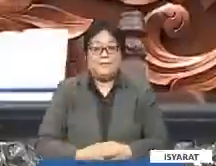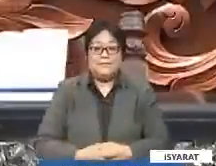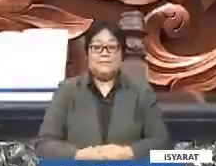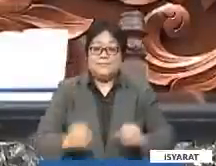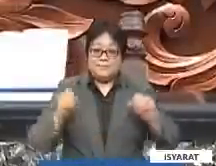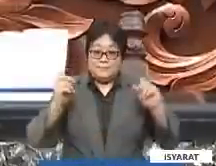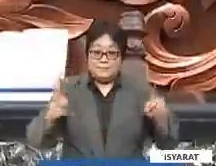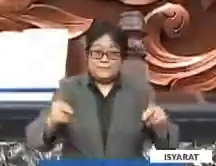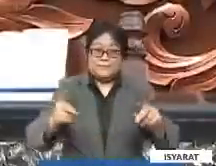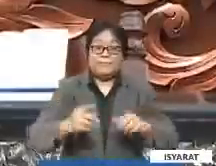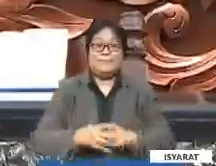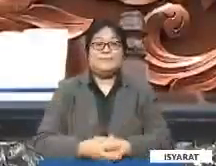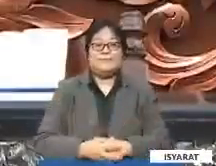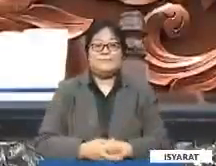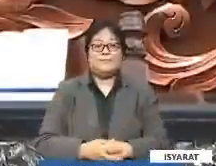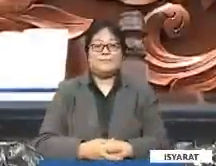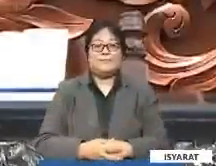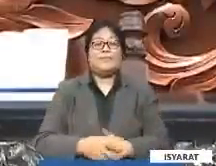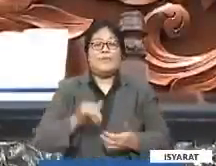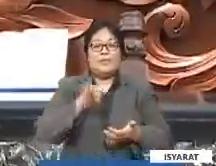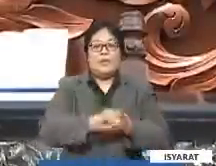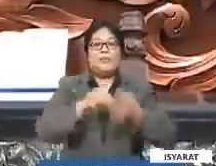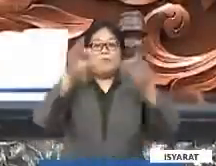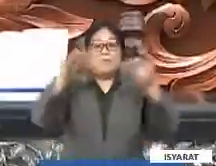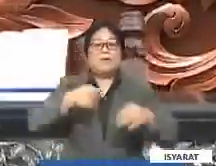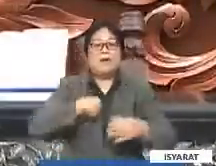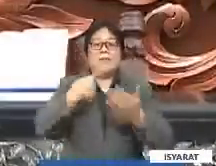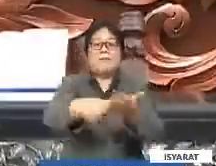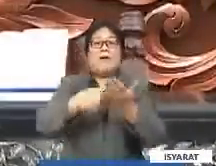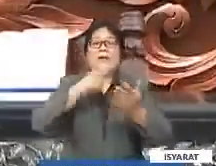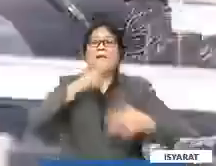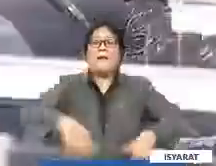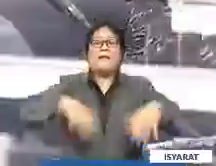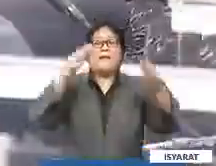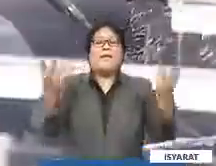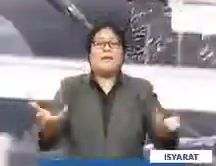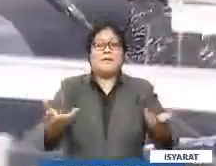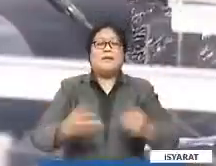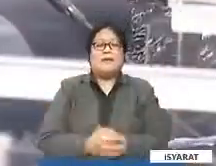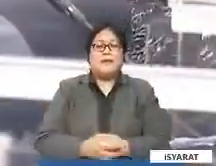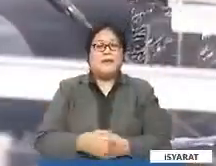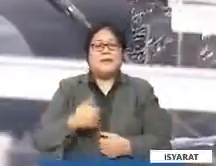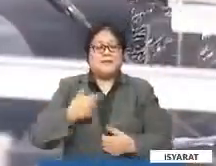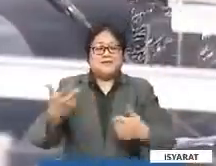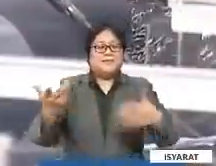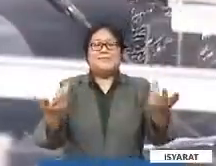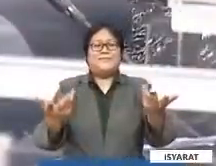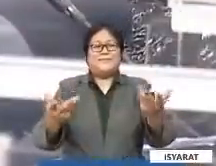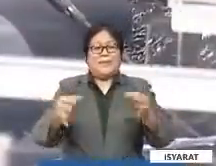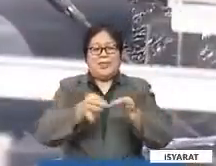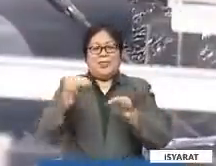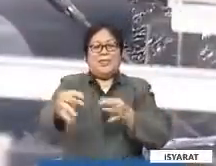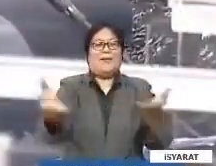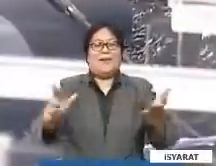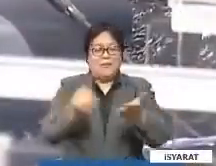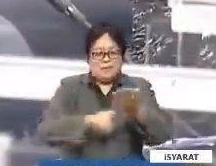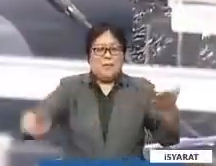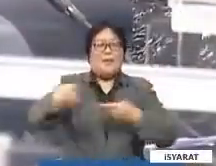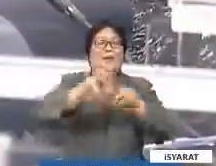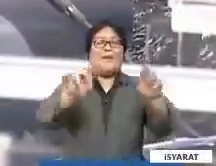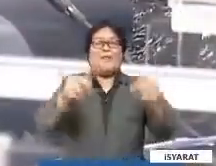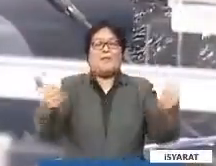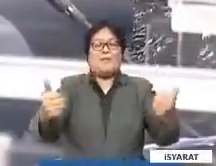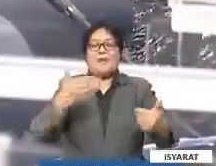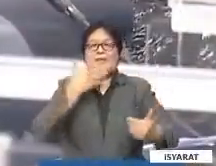ya Jadi itulah keputusan selepas masa banjir nitanshi yang dipertua tinggi dunia waktu promise wannan